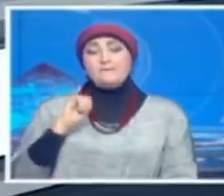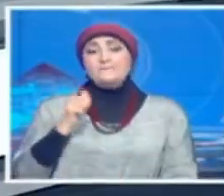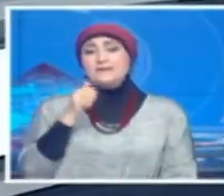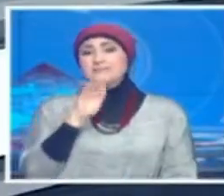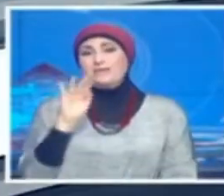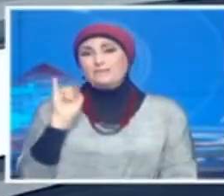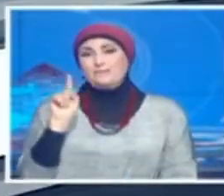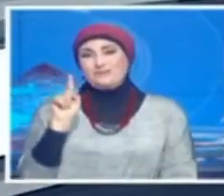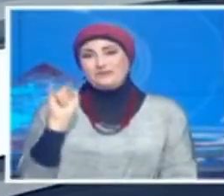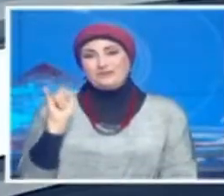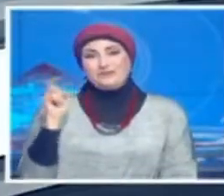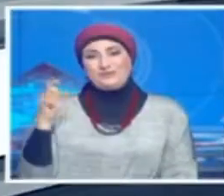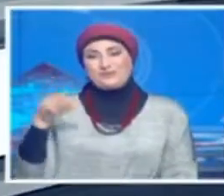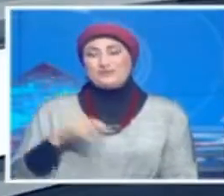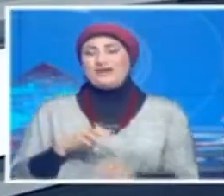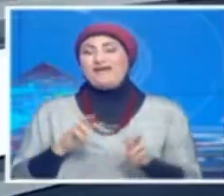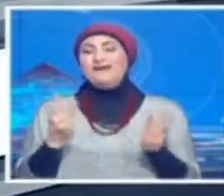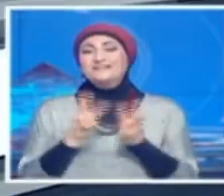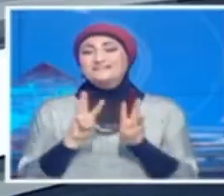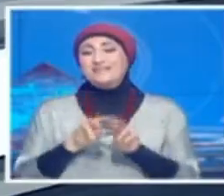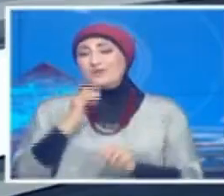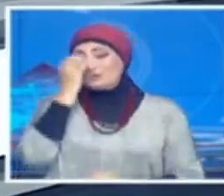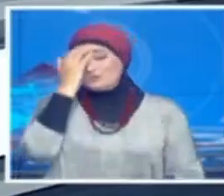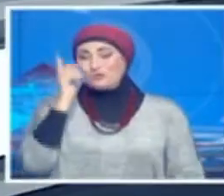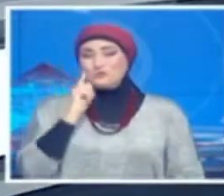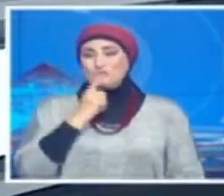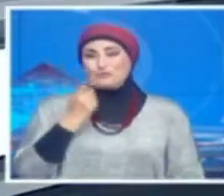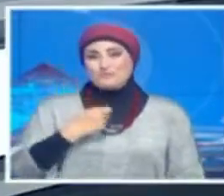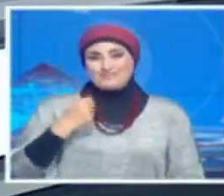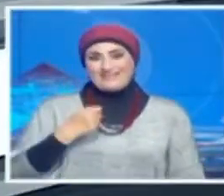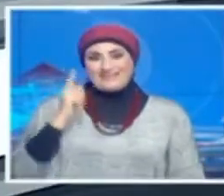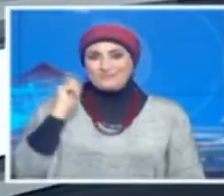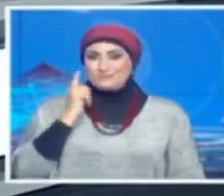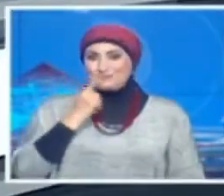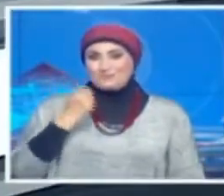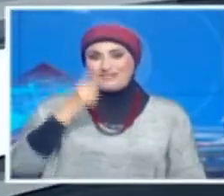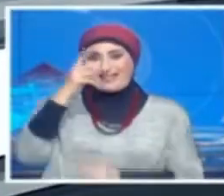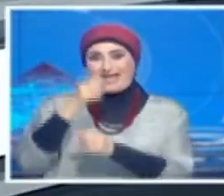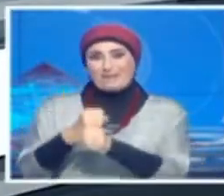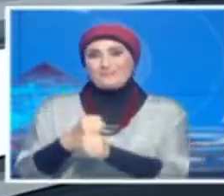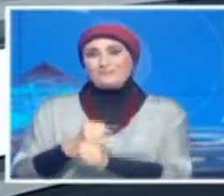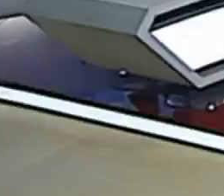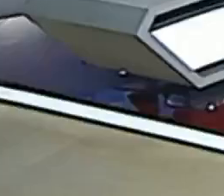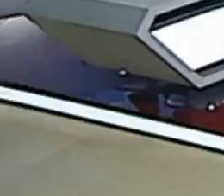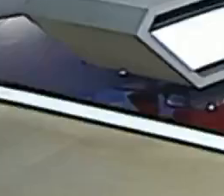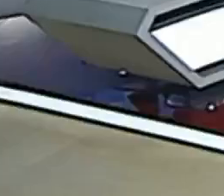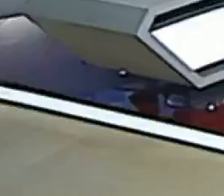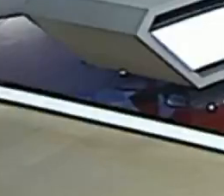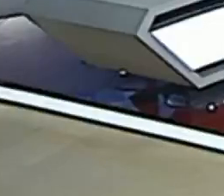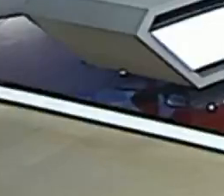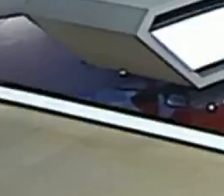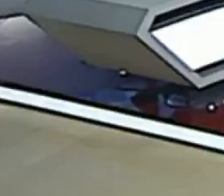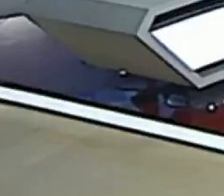مسبيرو.إيجي عنواننا الإلكتروني. شكرا لحضراتكم وإلى اللقاء. في أمان الله.